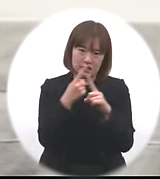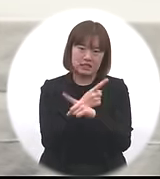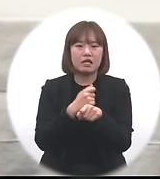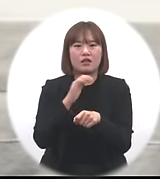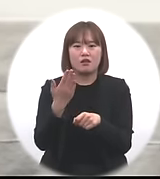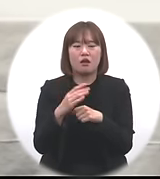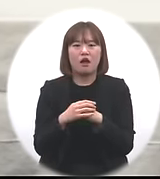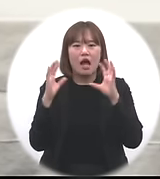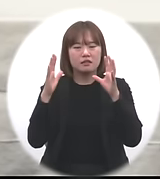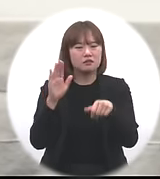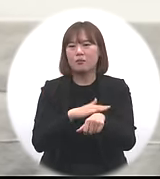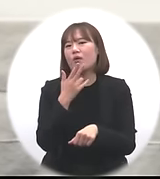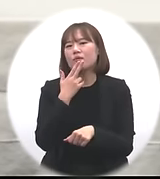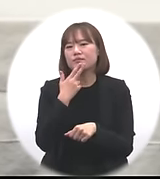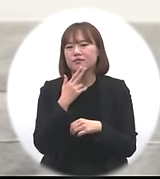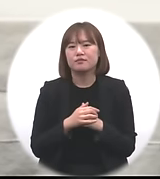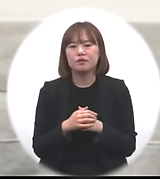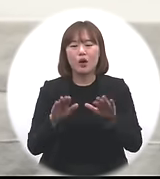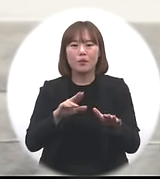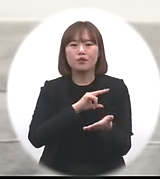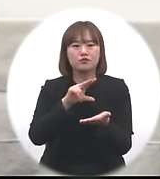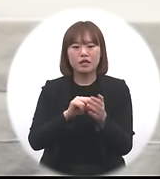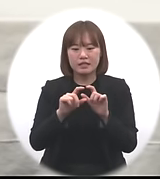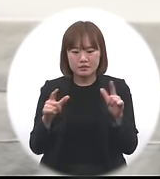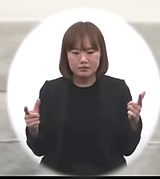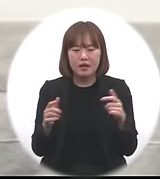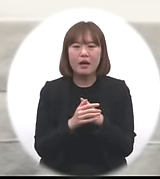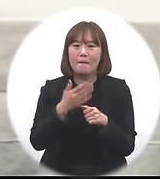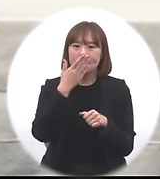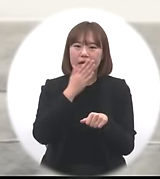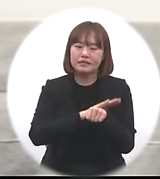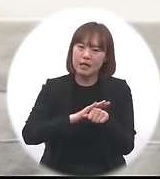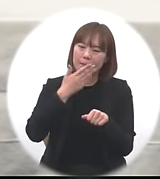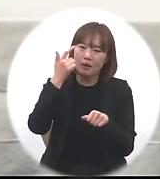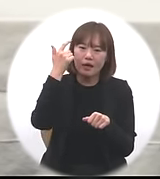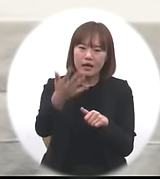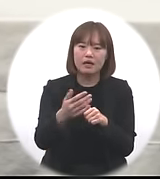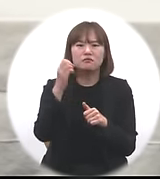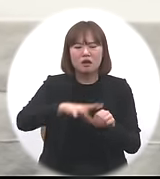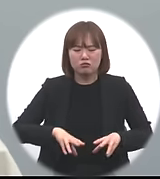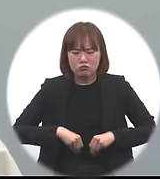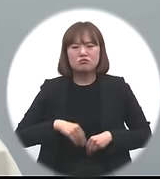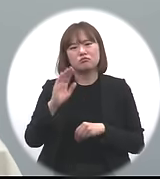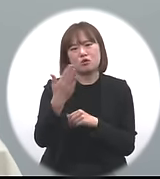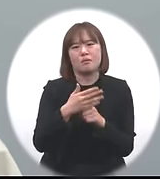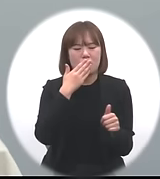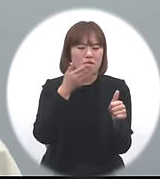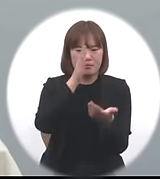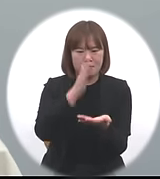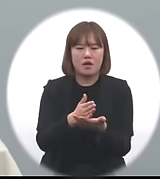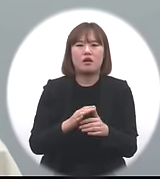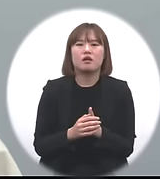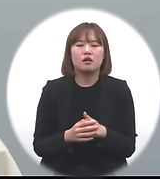되겠죠. 애가 잘못한 건 별로 없거든요, 사실은요. 오늘 주제는 아니지만 어떻게 하면 애밥잘 먹게 만들까요? 굶기시면 됩니다.